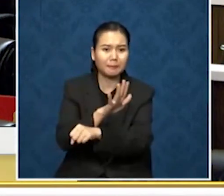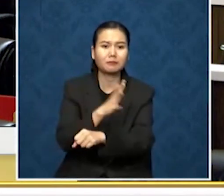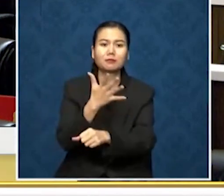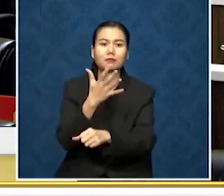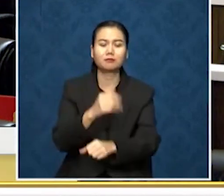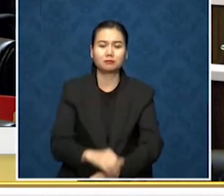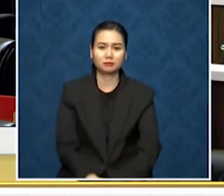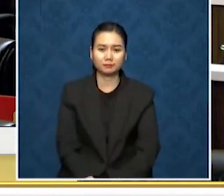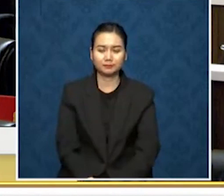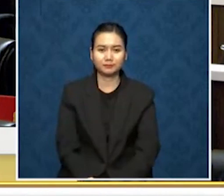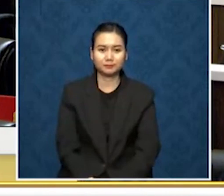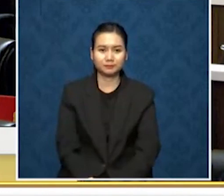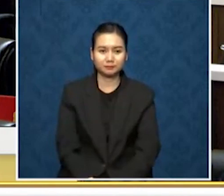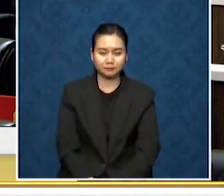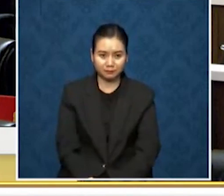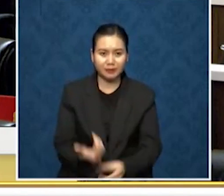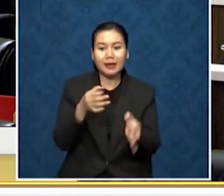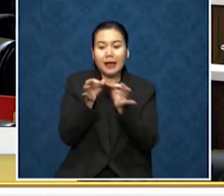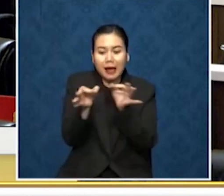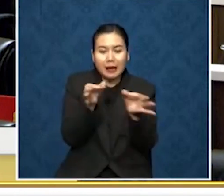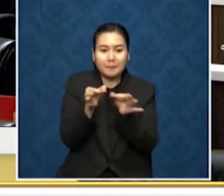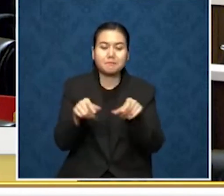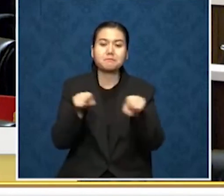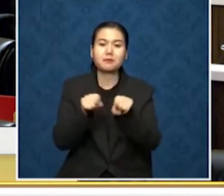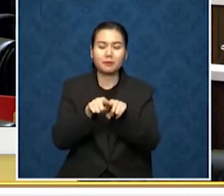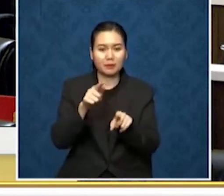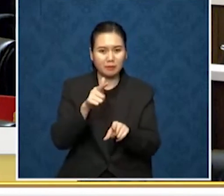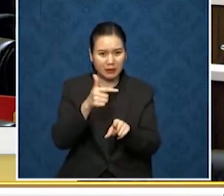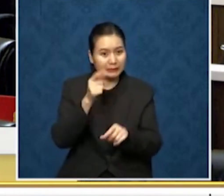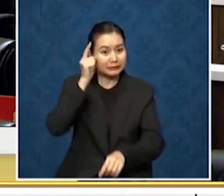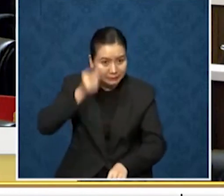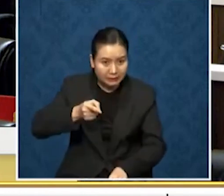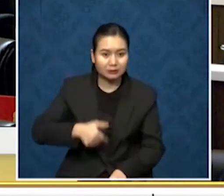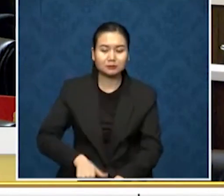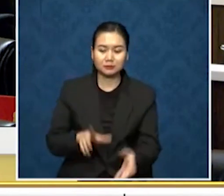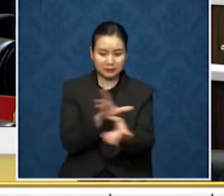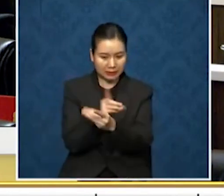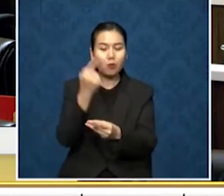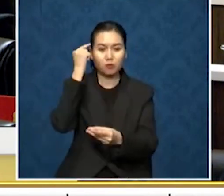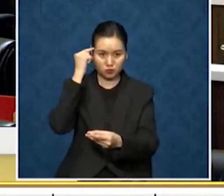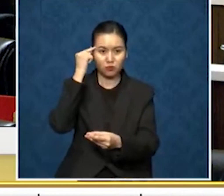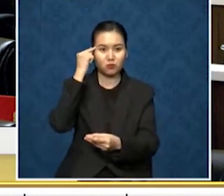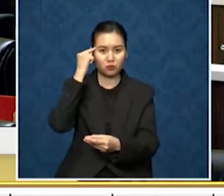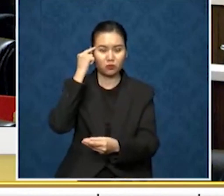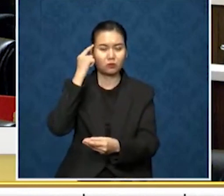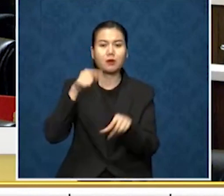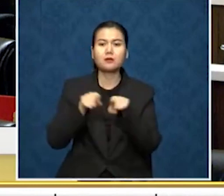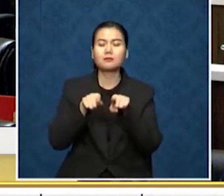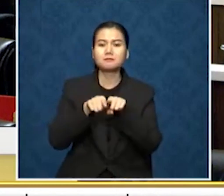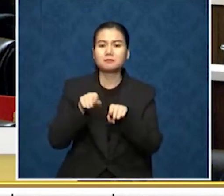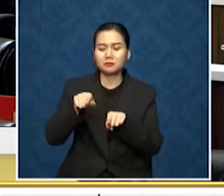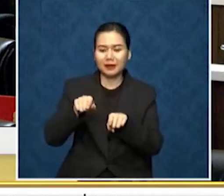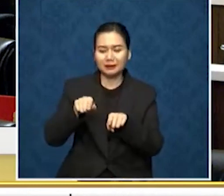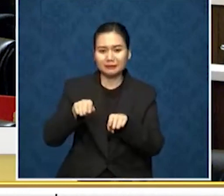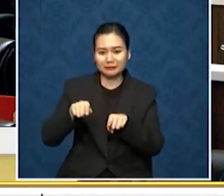ที่ทั้งหมดที่ผมพูดมาเป็นข้อเท็จจริงที่สังคมทราบดีและเป็นเครื่องยืนยันแล้วว่าการทำ